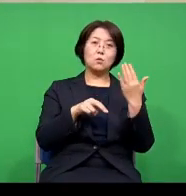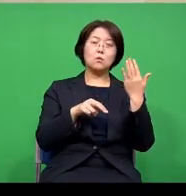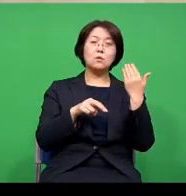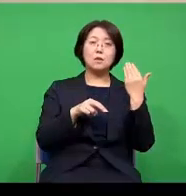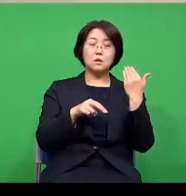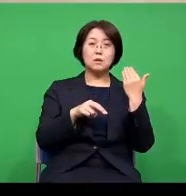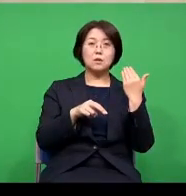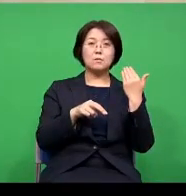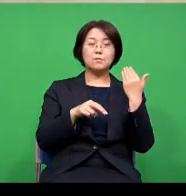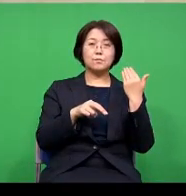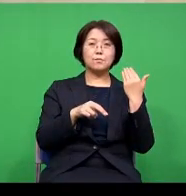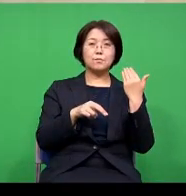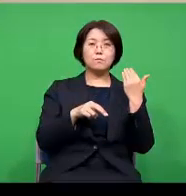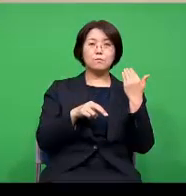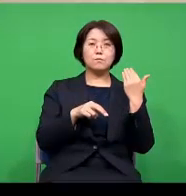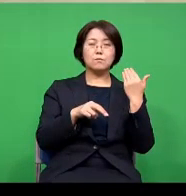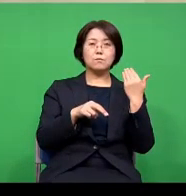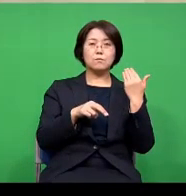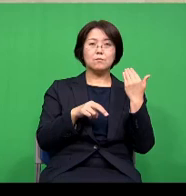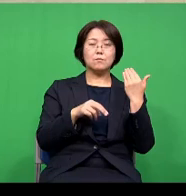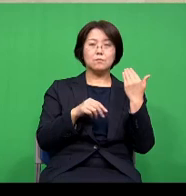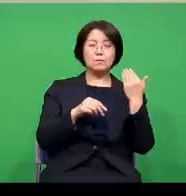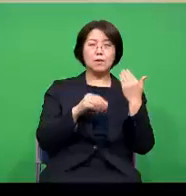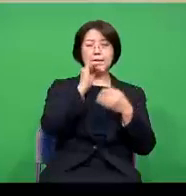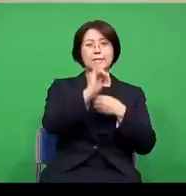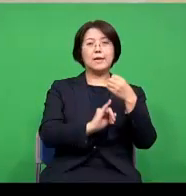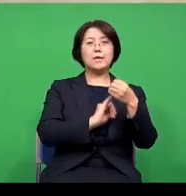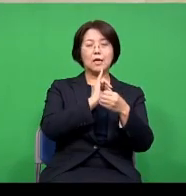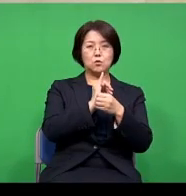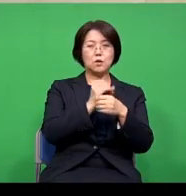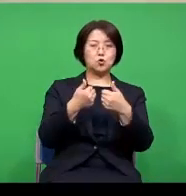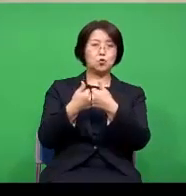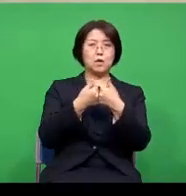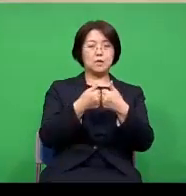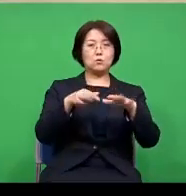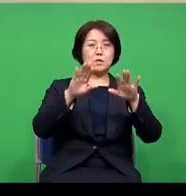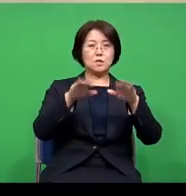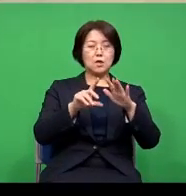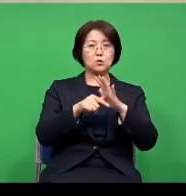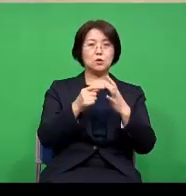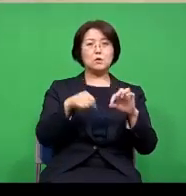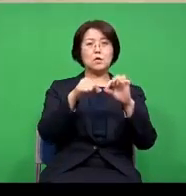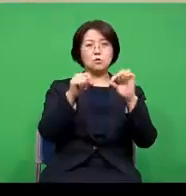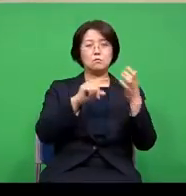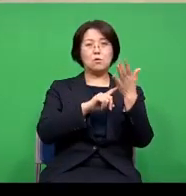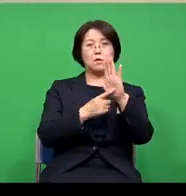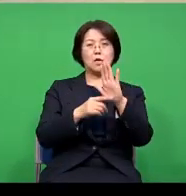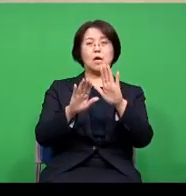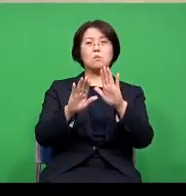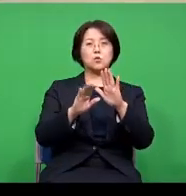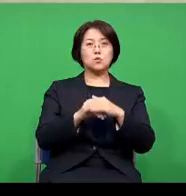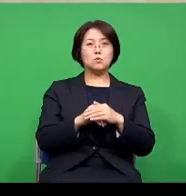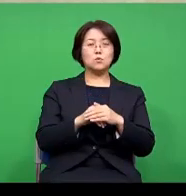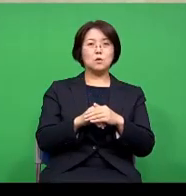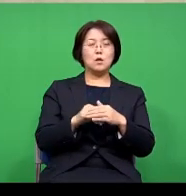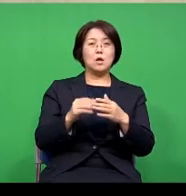地方税財政常任会を、まあ、ウェブで開催しまして、そういう結論になってますんで、で、